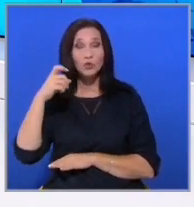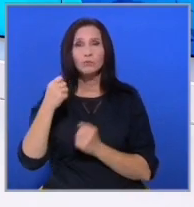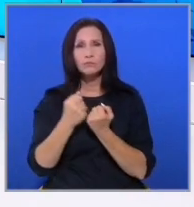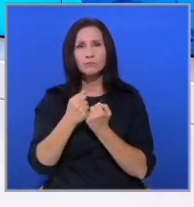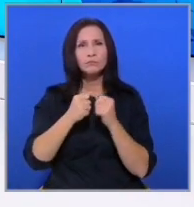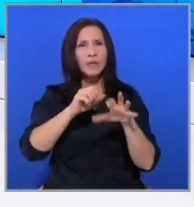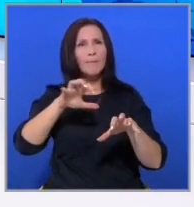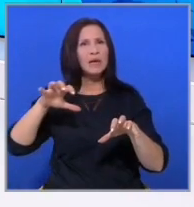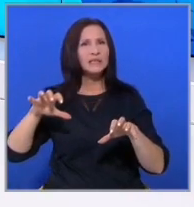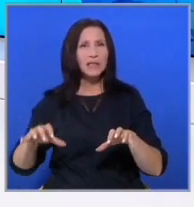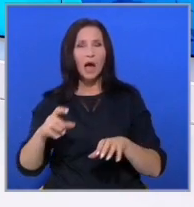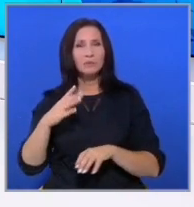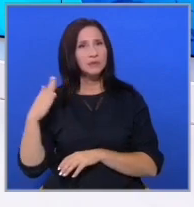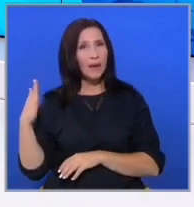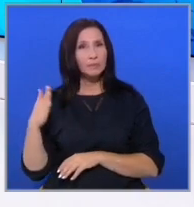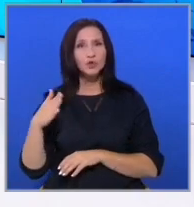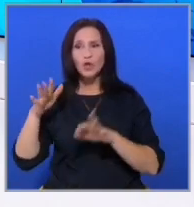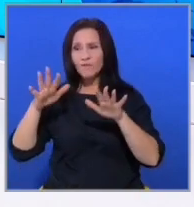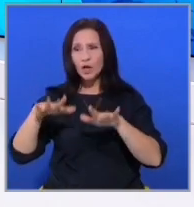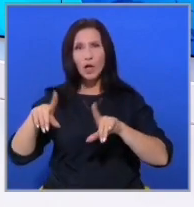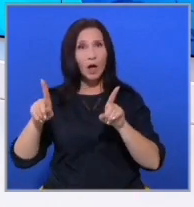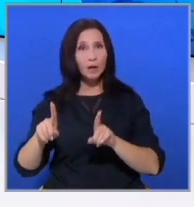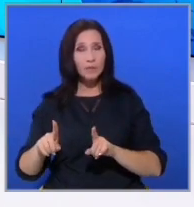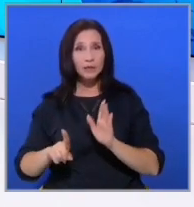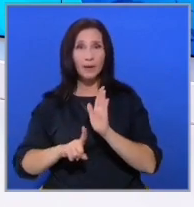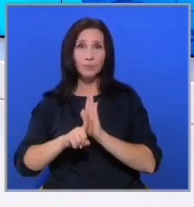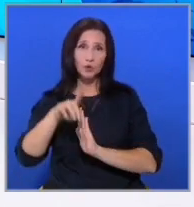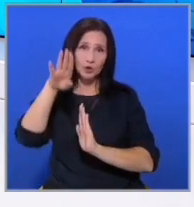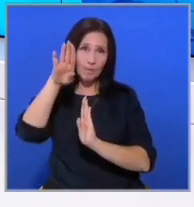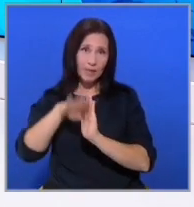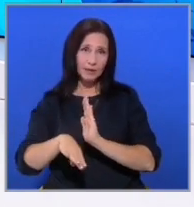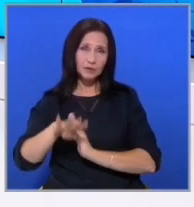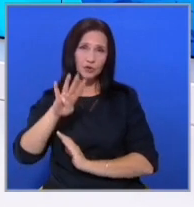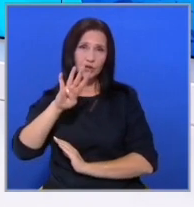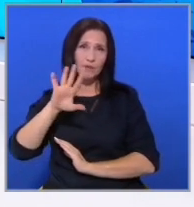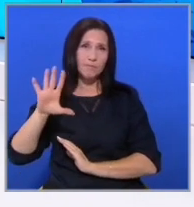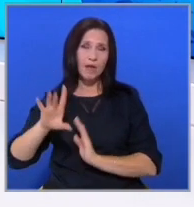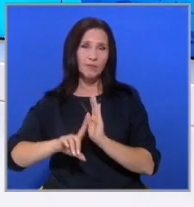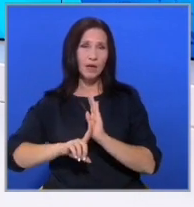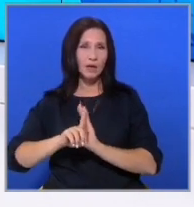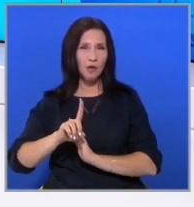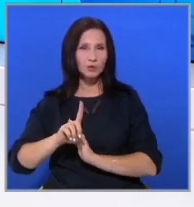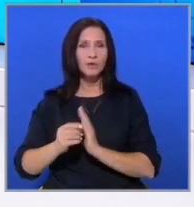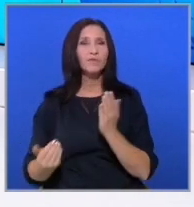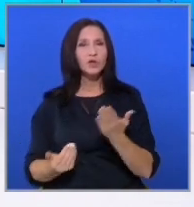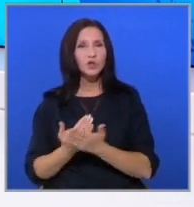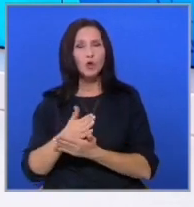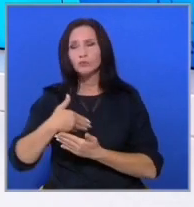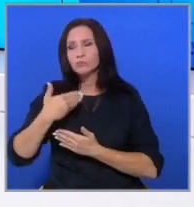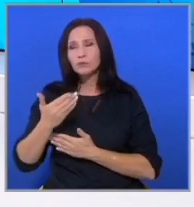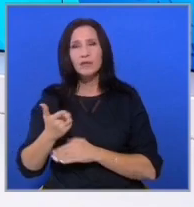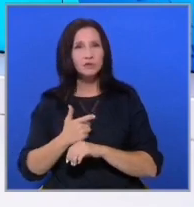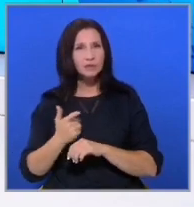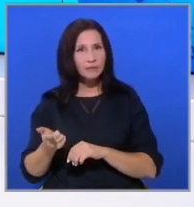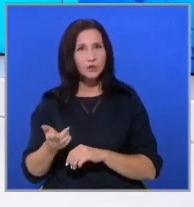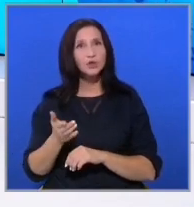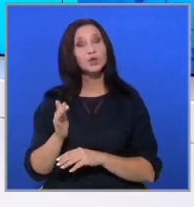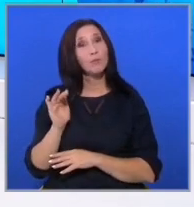на места в западната ще превали и прегърми, а температурите ще се понижат с 4-5 градуса. В началото на новата седмица